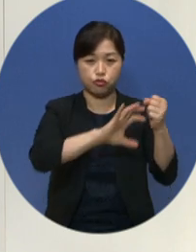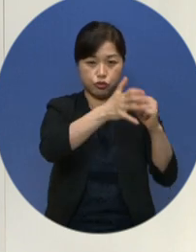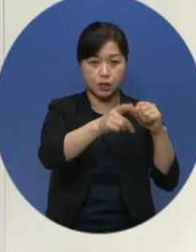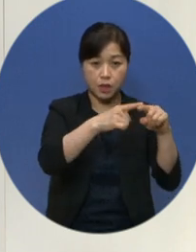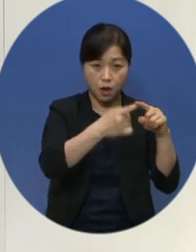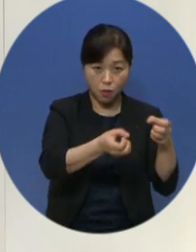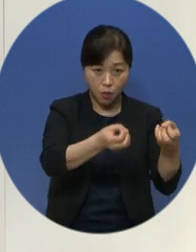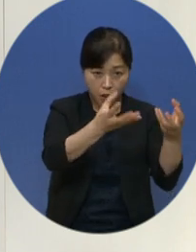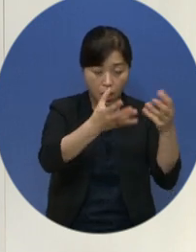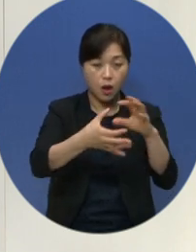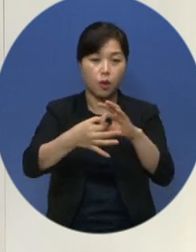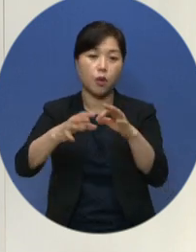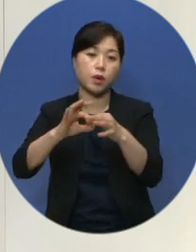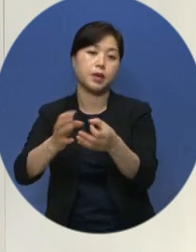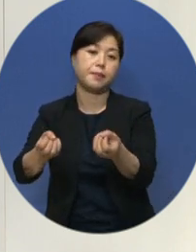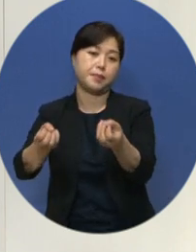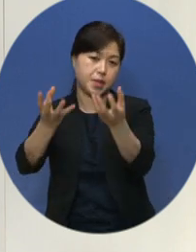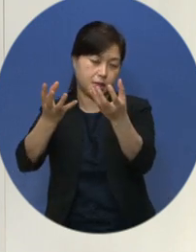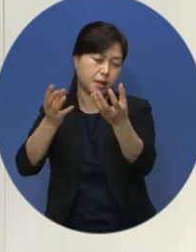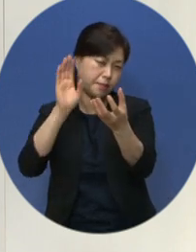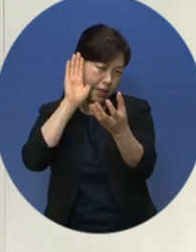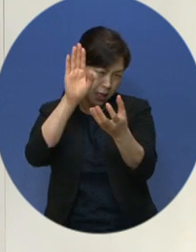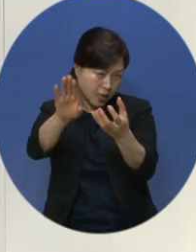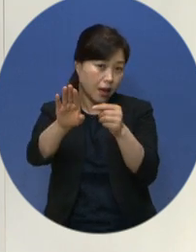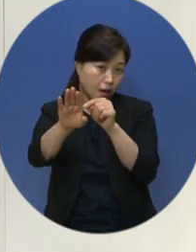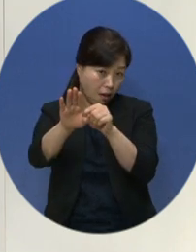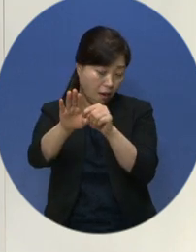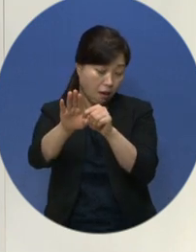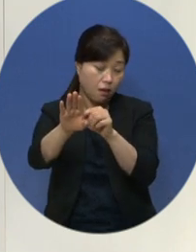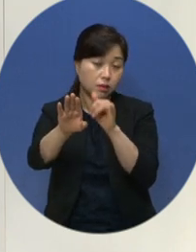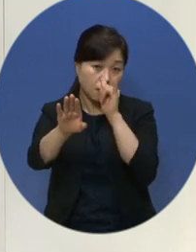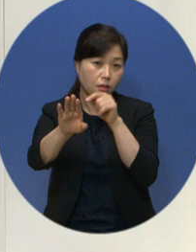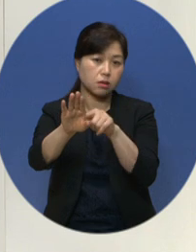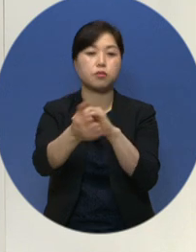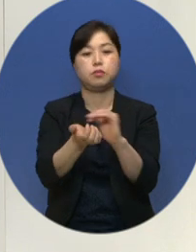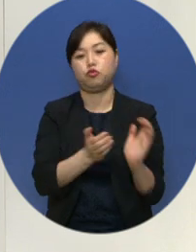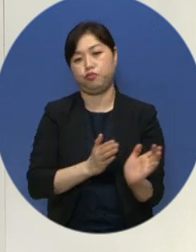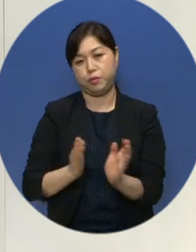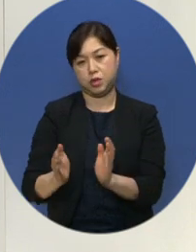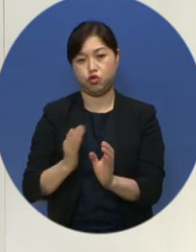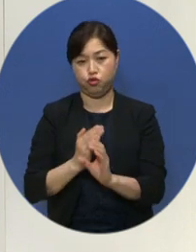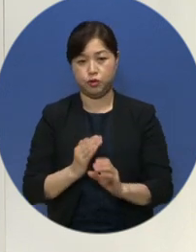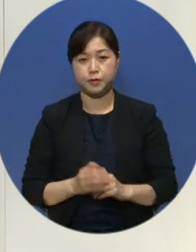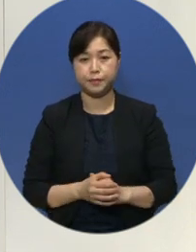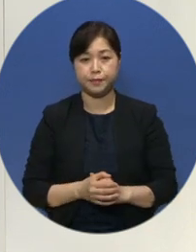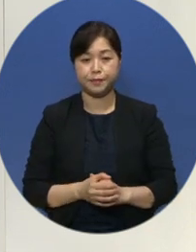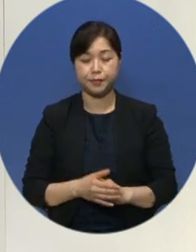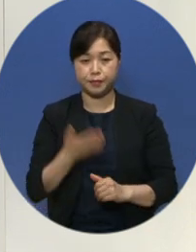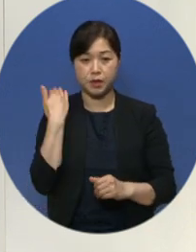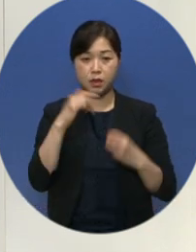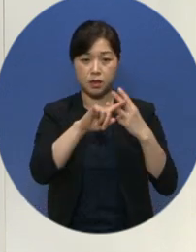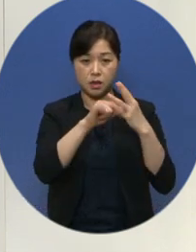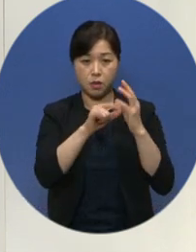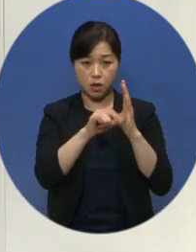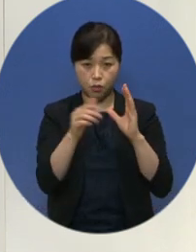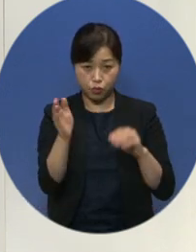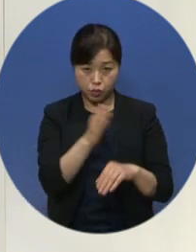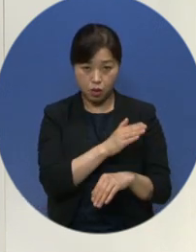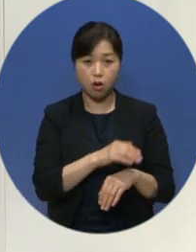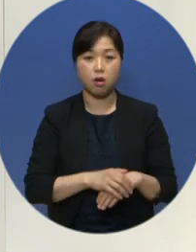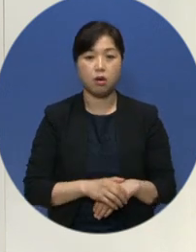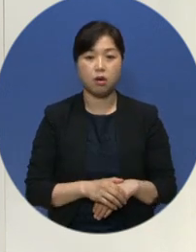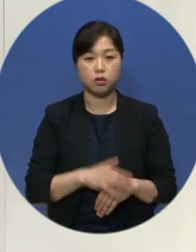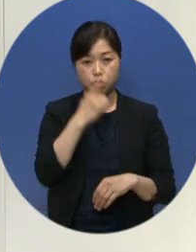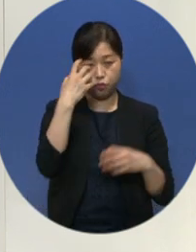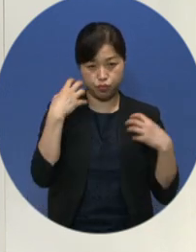훈련을 하고 있습니다 그런데 지난 3월부터 에 정부 하고 우리 그 책 단체들이 협의를